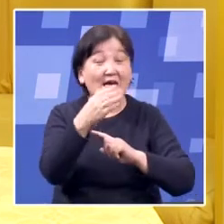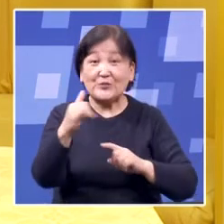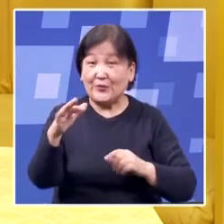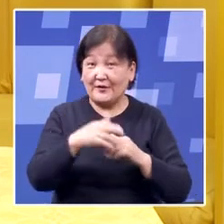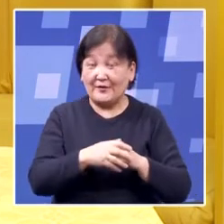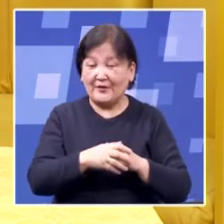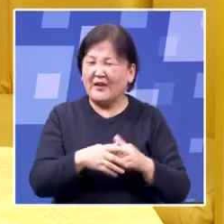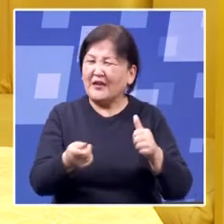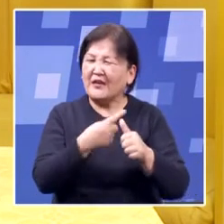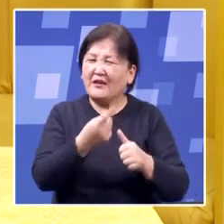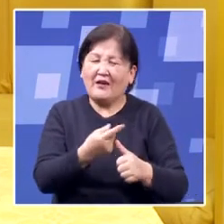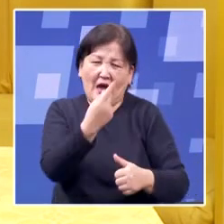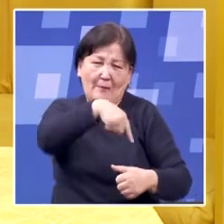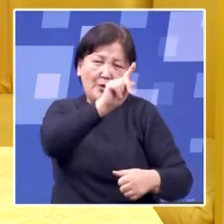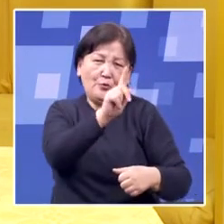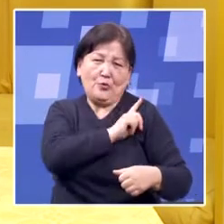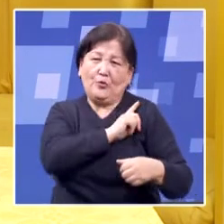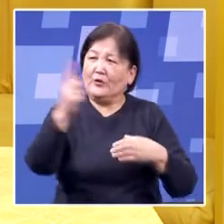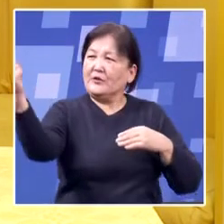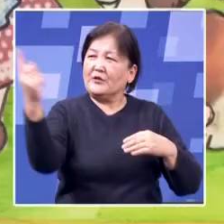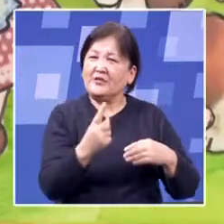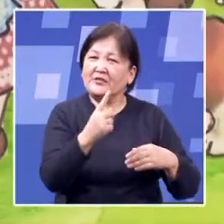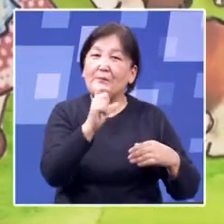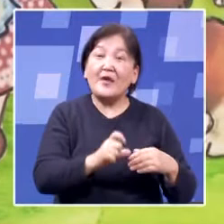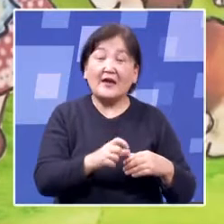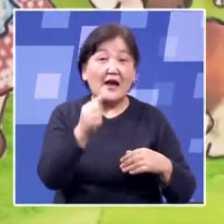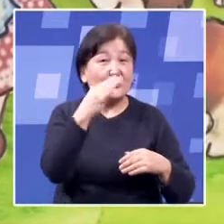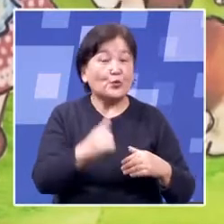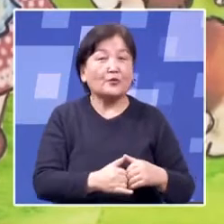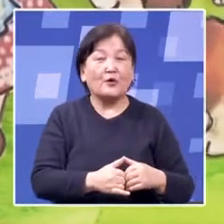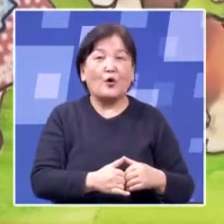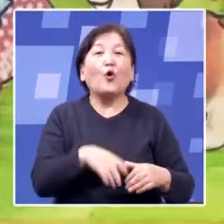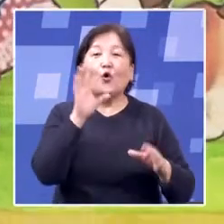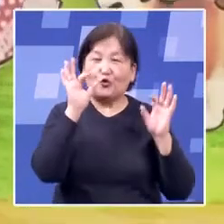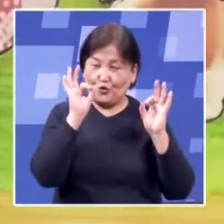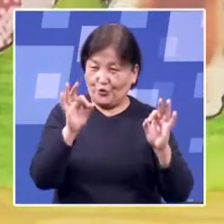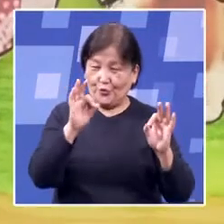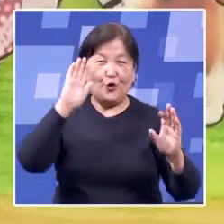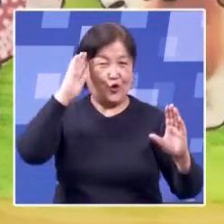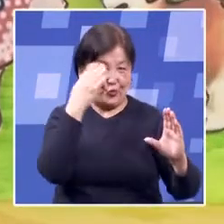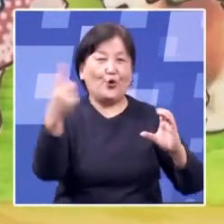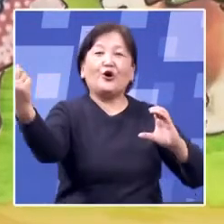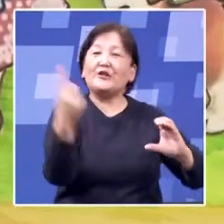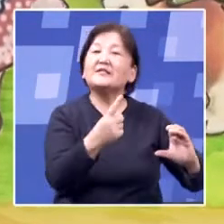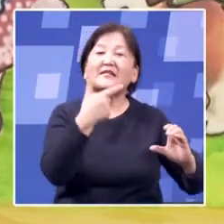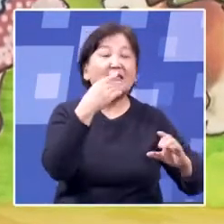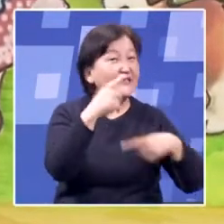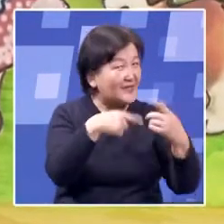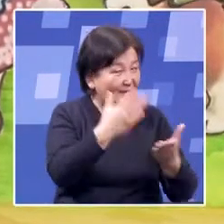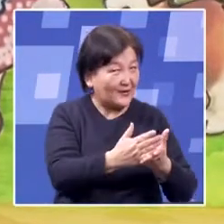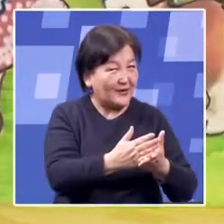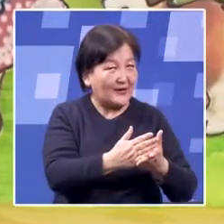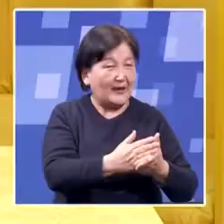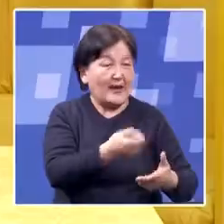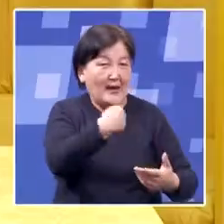Тэгвэл хариулахдаа та нар хамгийн түрүүнд гэж асуусан учраас хамгийн түрүүнд өвгөн ирсэн гэж хариулна.